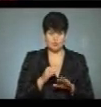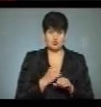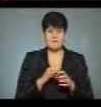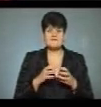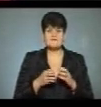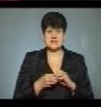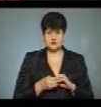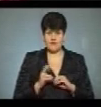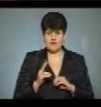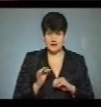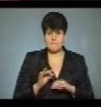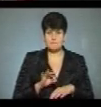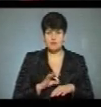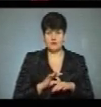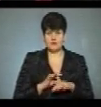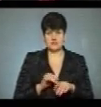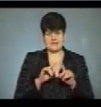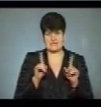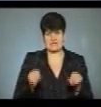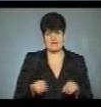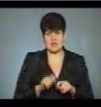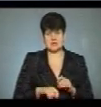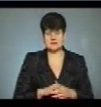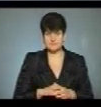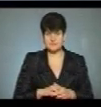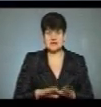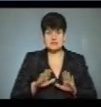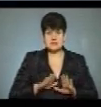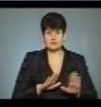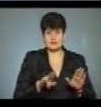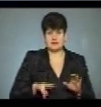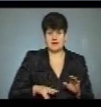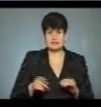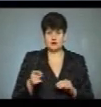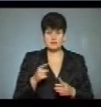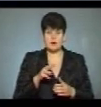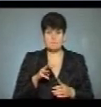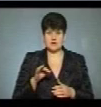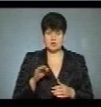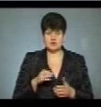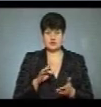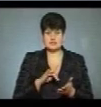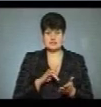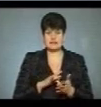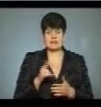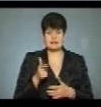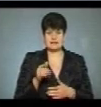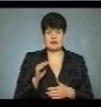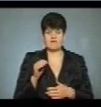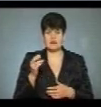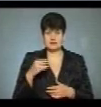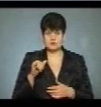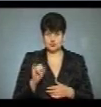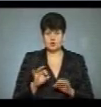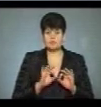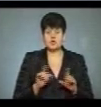висновки про проходження сертифікації. Заступниця директора Тернопільського методичного центру Галина Федун розповідає, що